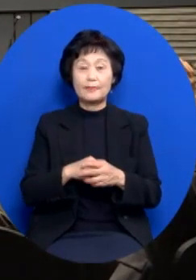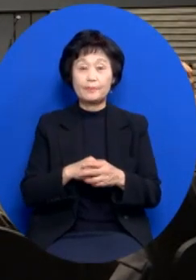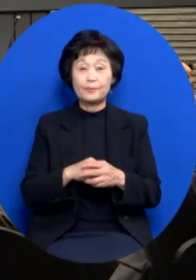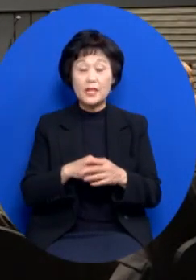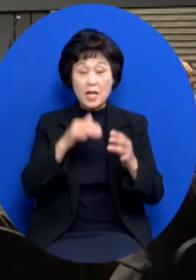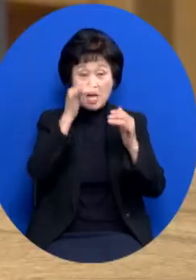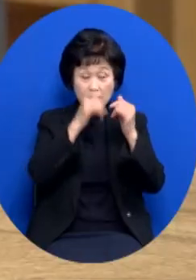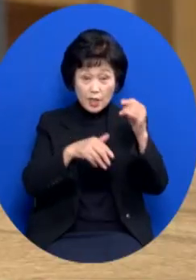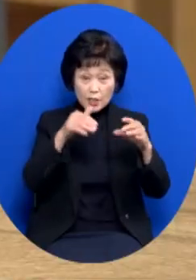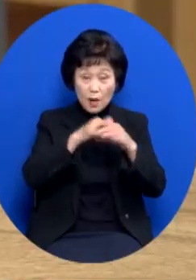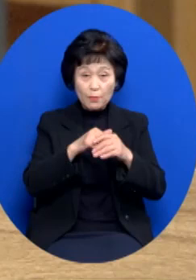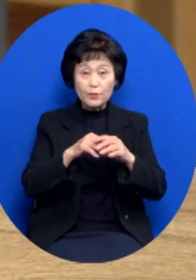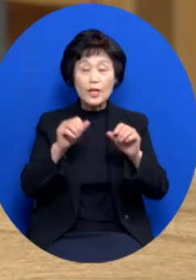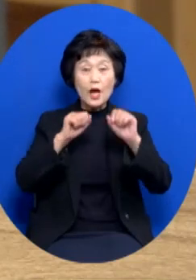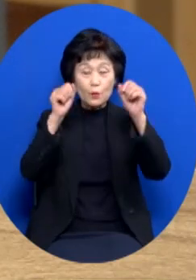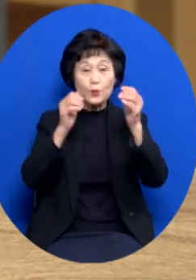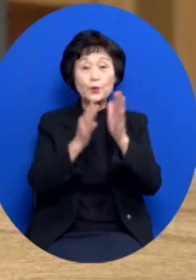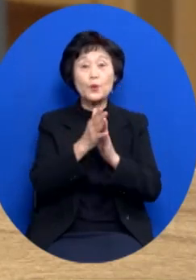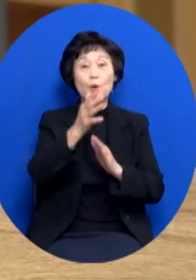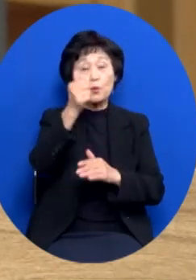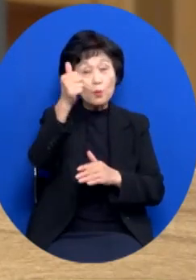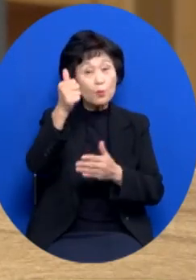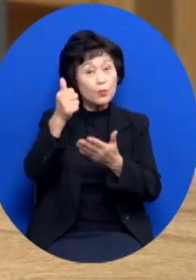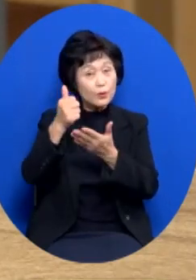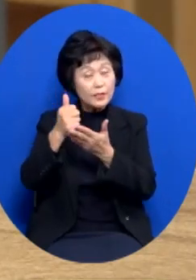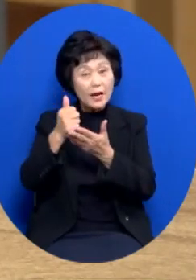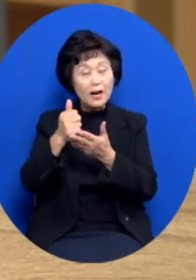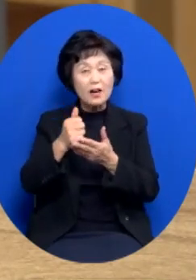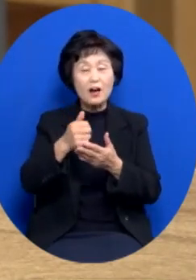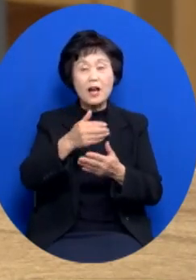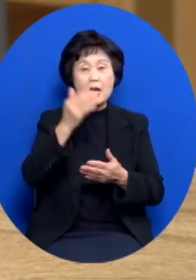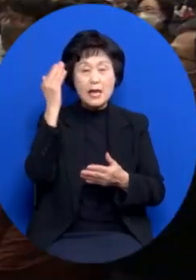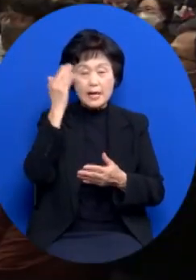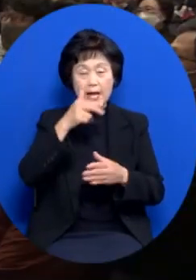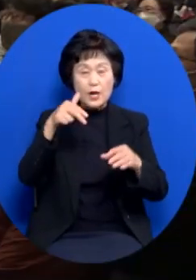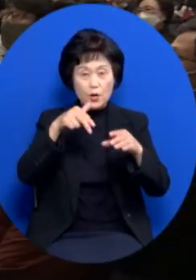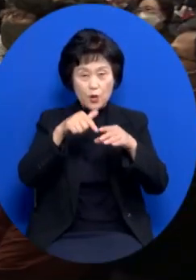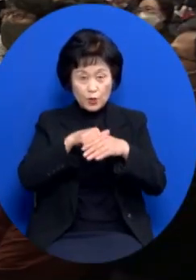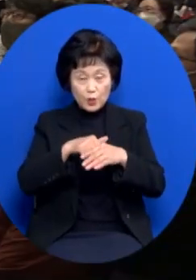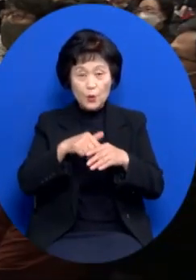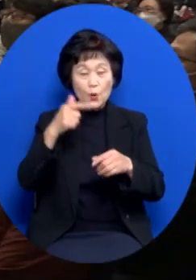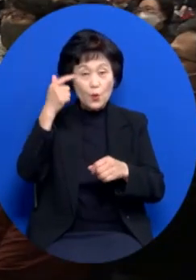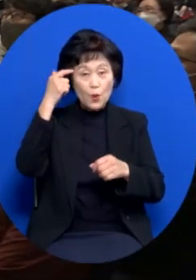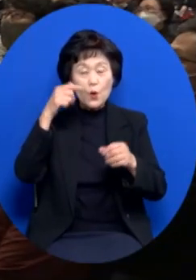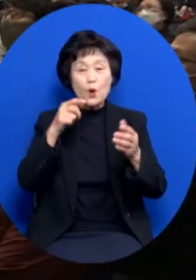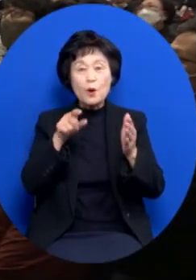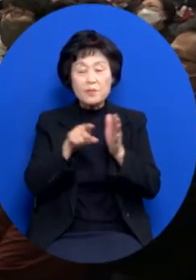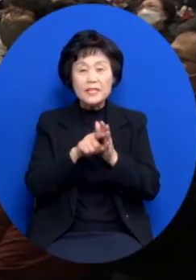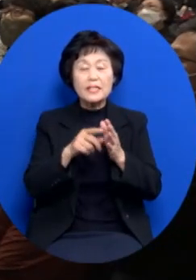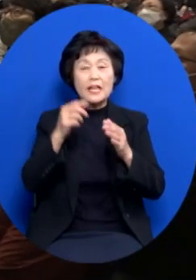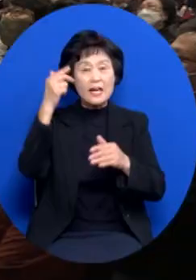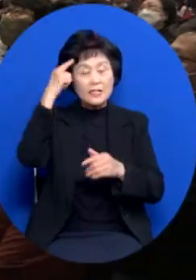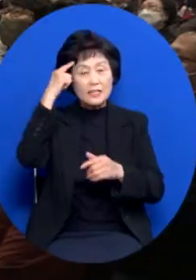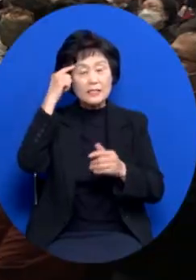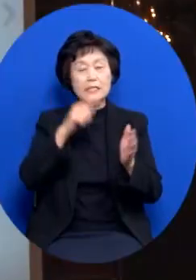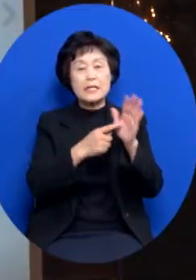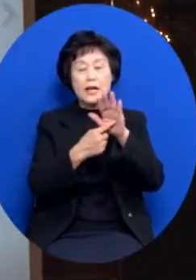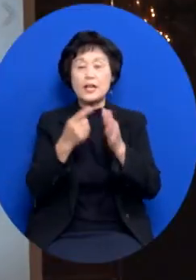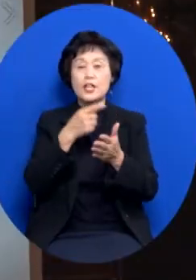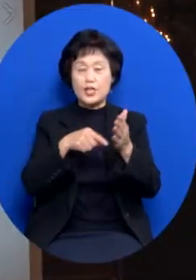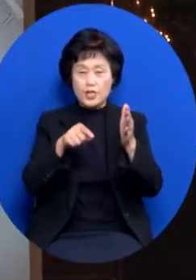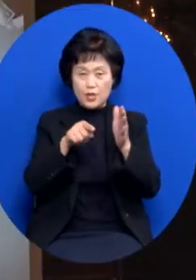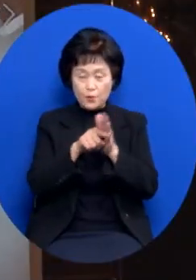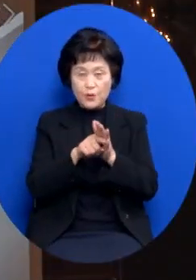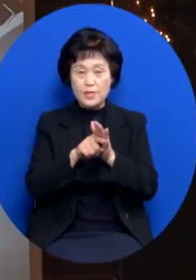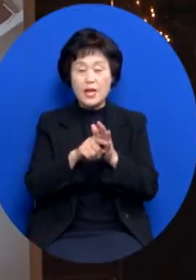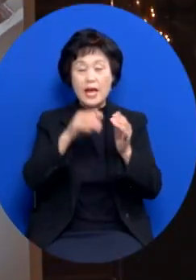대한민국 역사문화운동본부 전재규 이사장은 청교도 정신을 시민과 성도들에게 알리기 위해 근대 역사문화 벨트를 조성하려